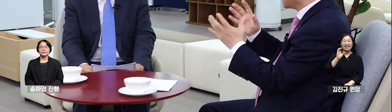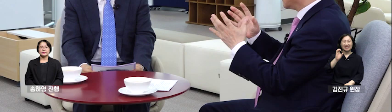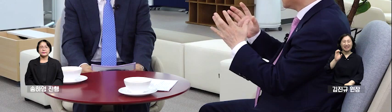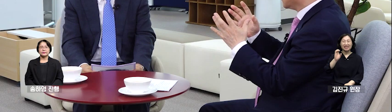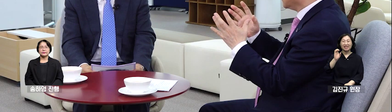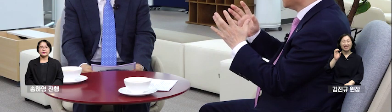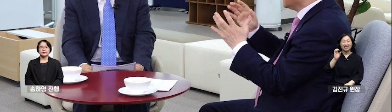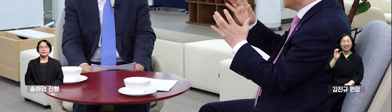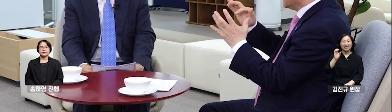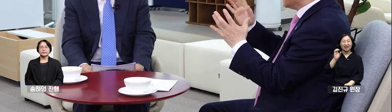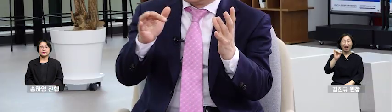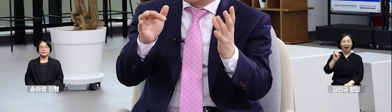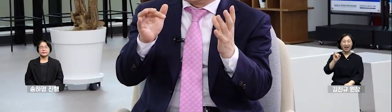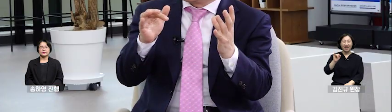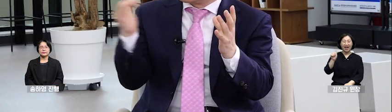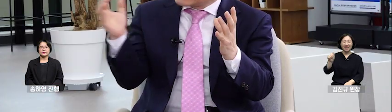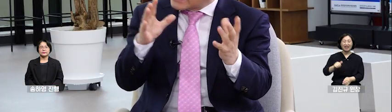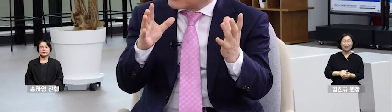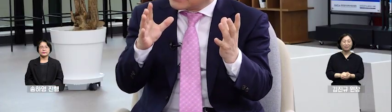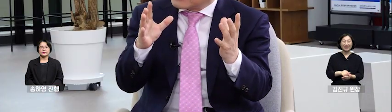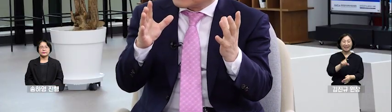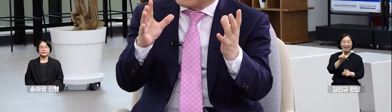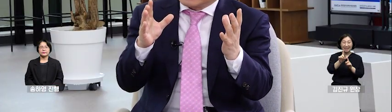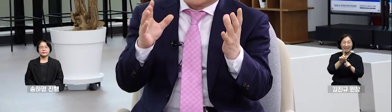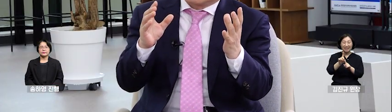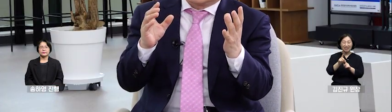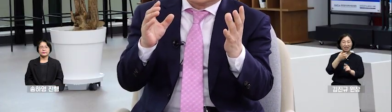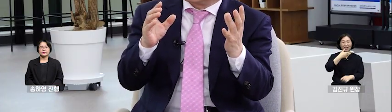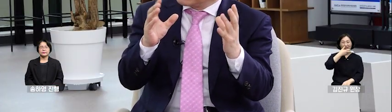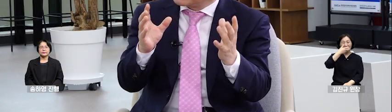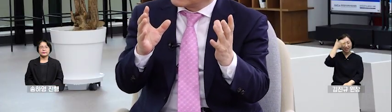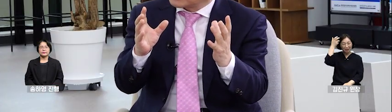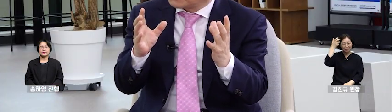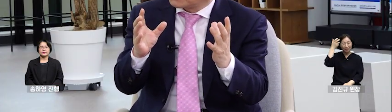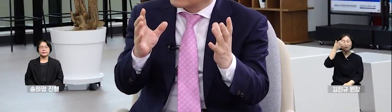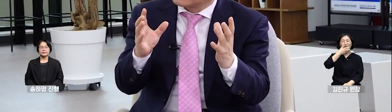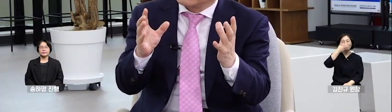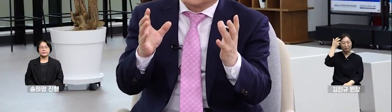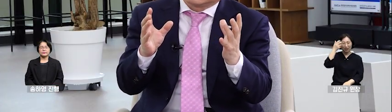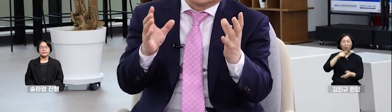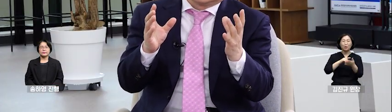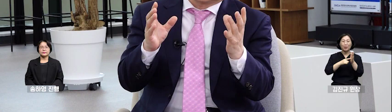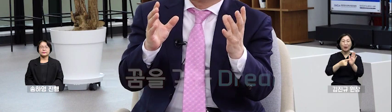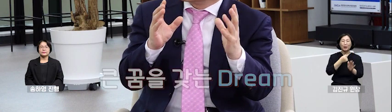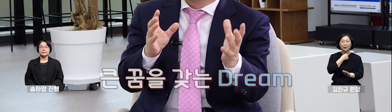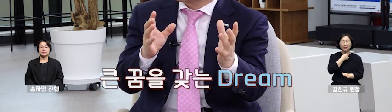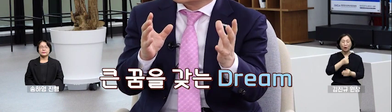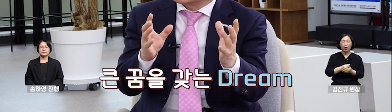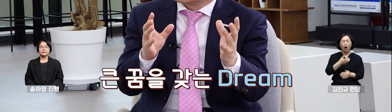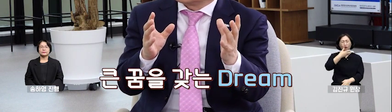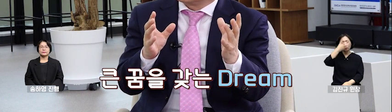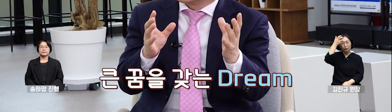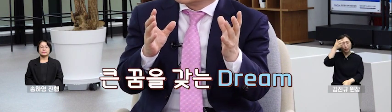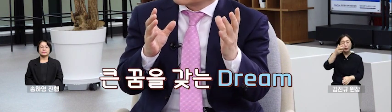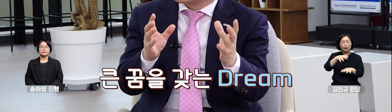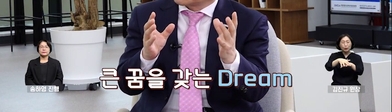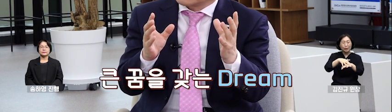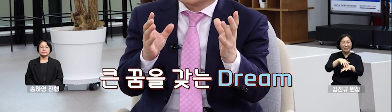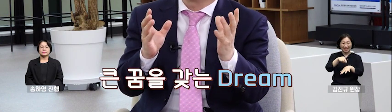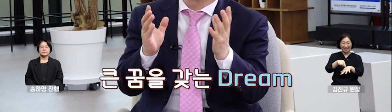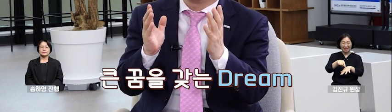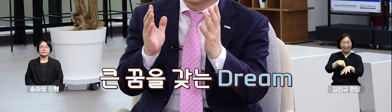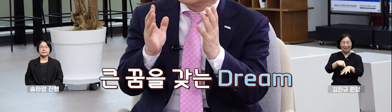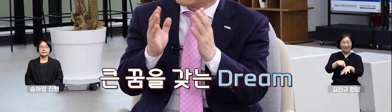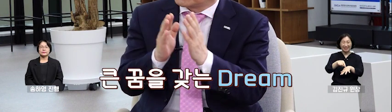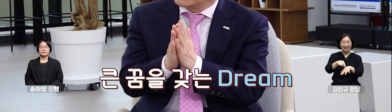대표적으로 말씀드리면 뒤가 원래는 대전의 뜻이지만 전혀 이제 둘입니다 이렇게 표현해서 총 꿈꾸는 조지 이게 됐음